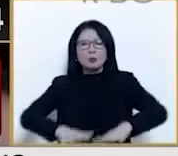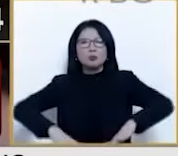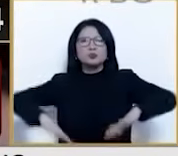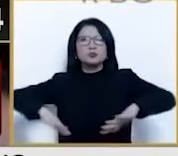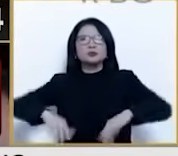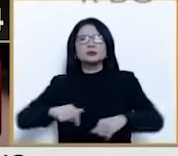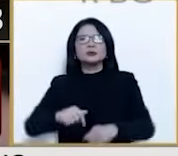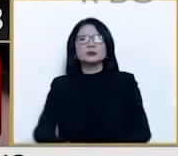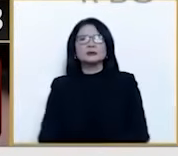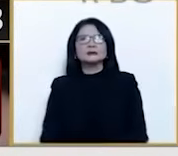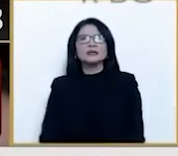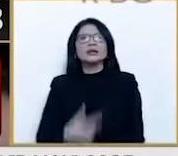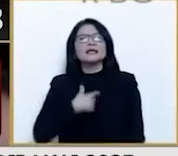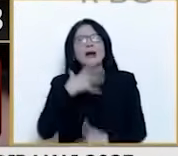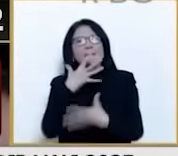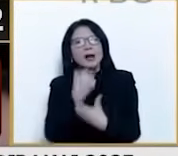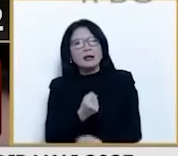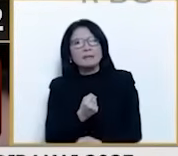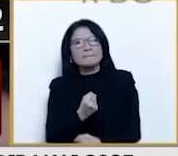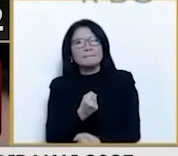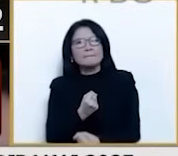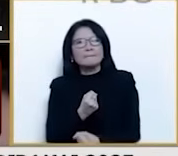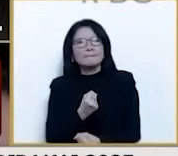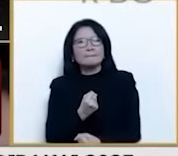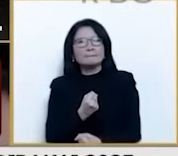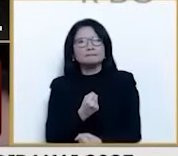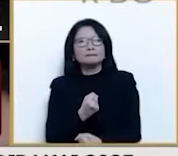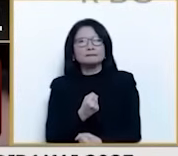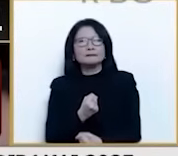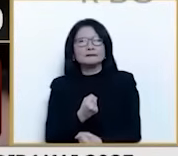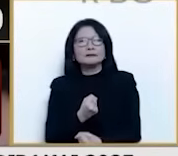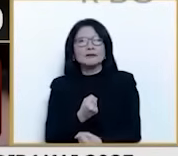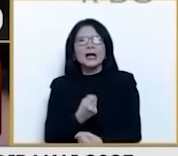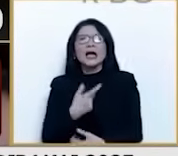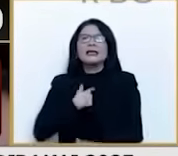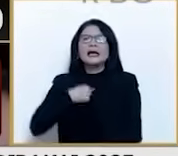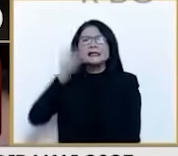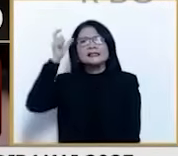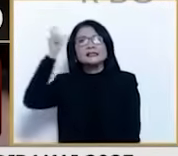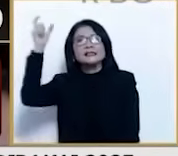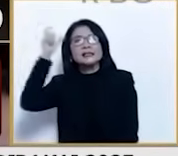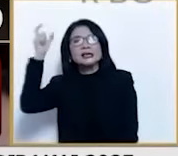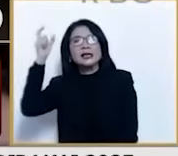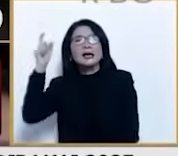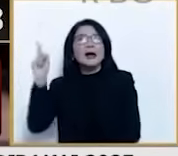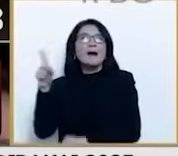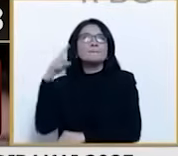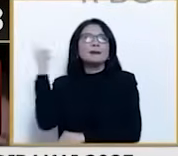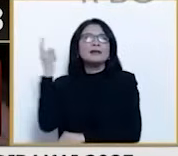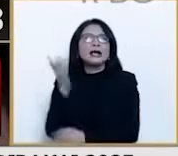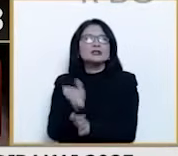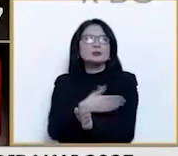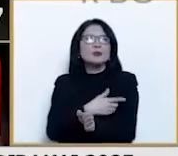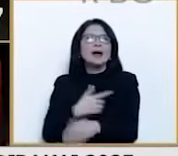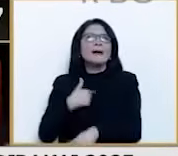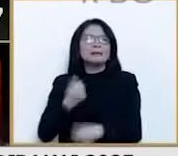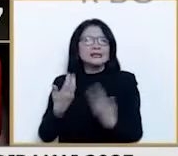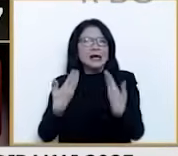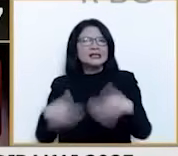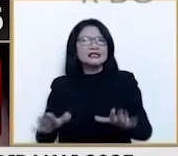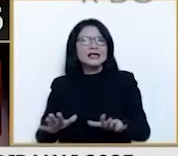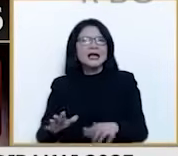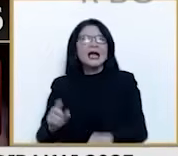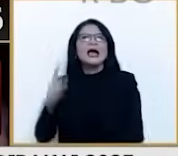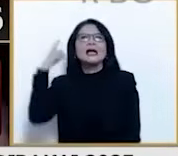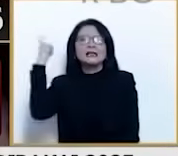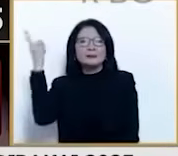Saya berharap apa yang menjadi hal yang dicita-citakan oleh pemerintah sebelumnya bisa diselesaikan di pemerintah yang